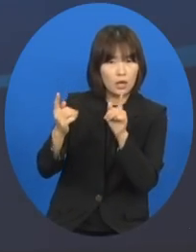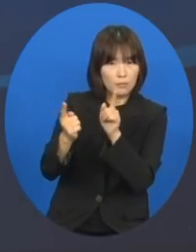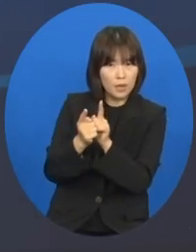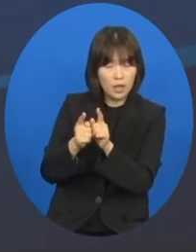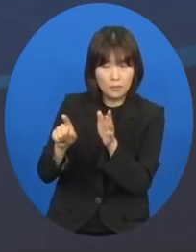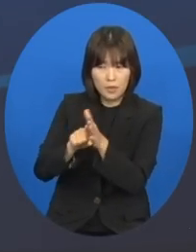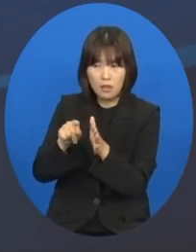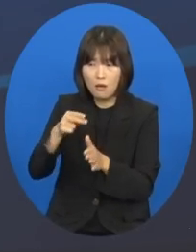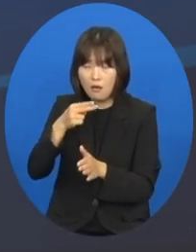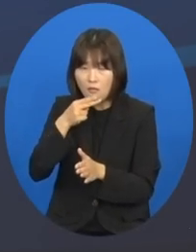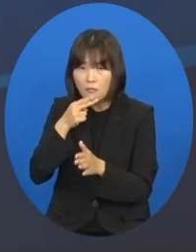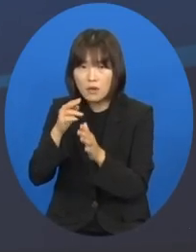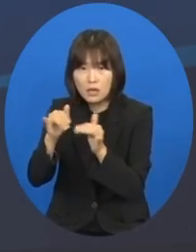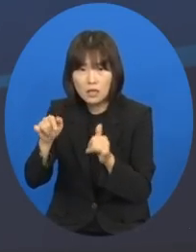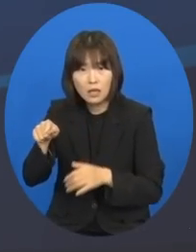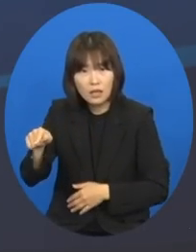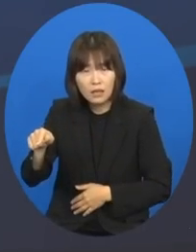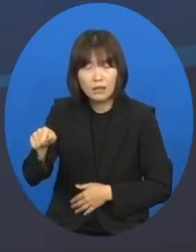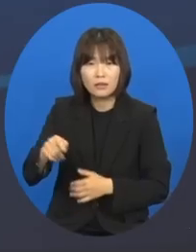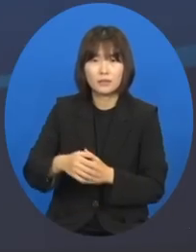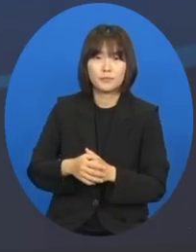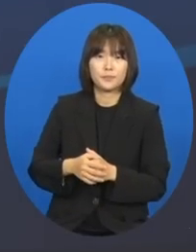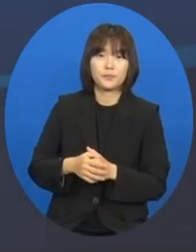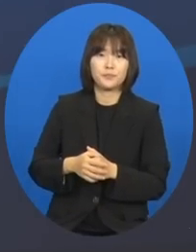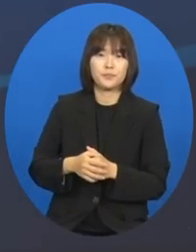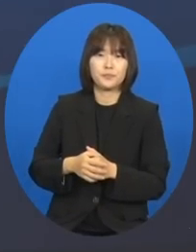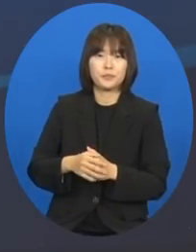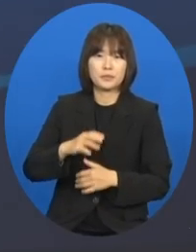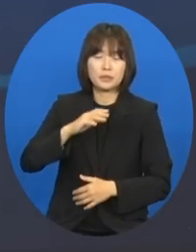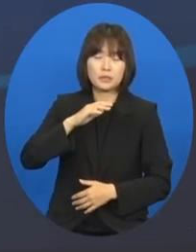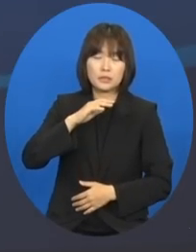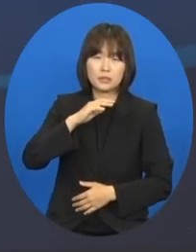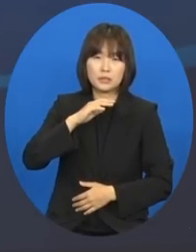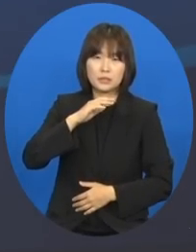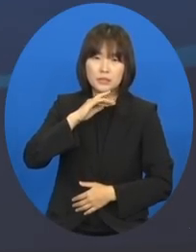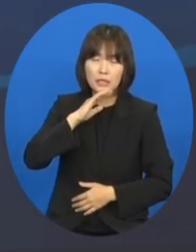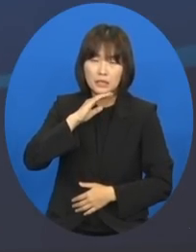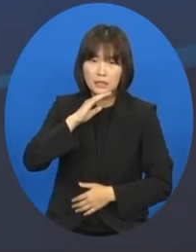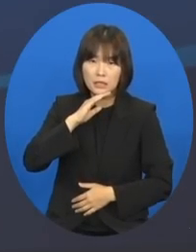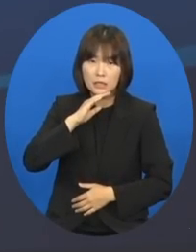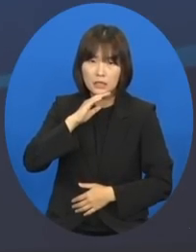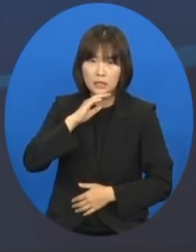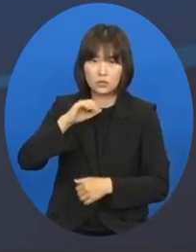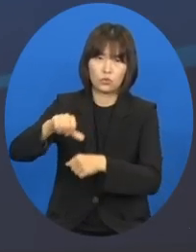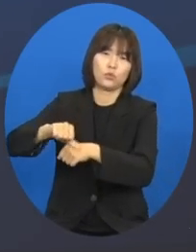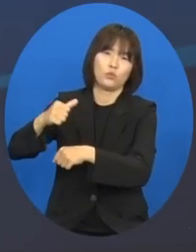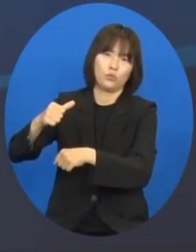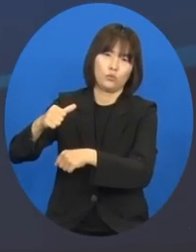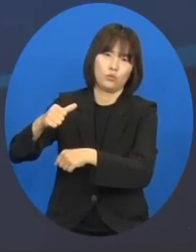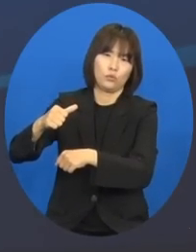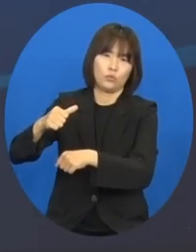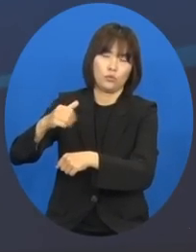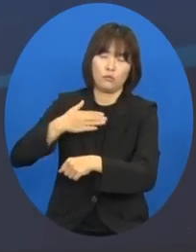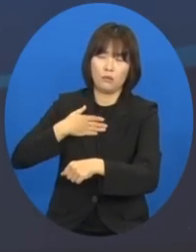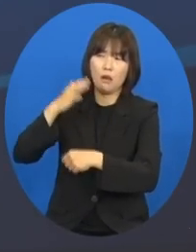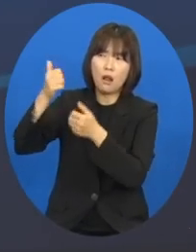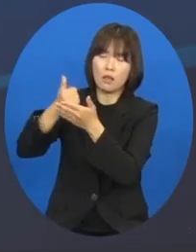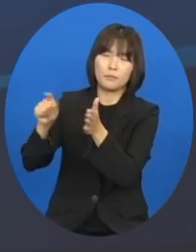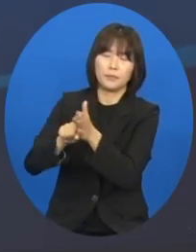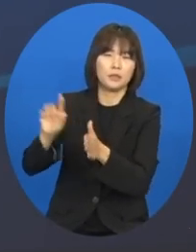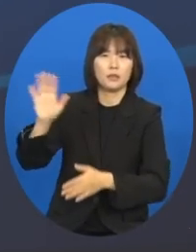나이가 어떻게 되는 줄 아세요 초등학교 5학년 나는 무신론자라는 거예요 너무너무